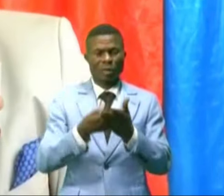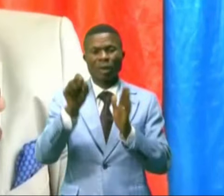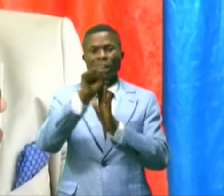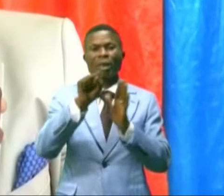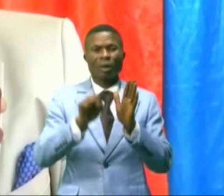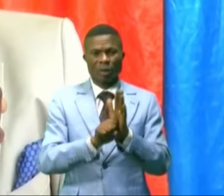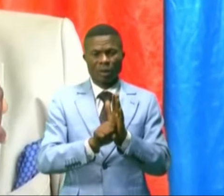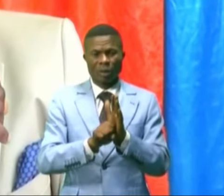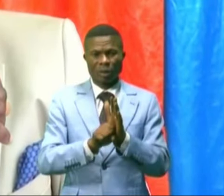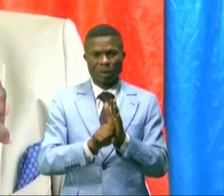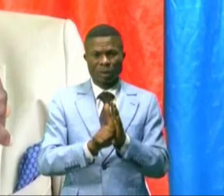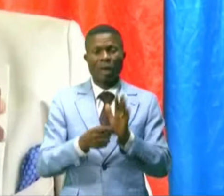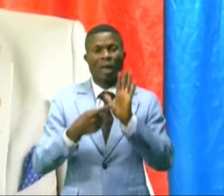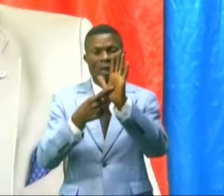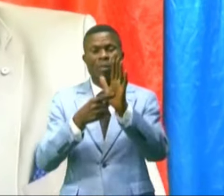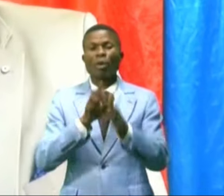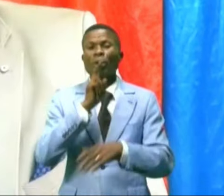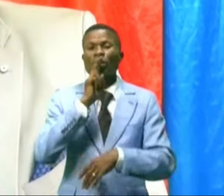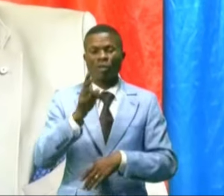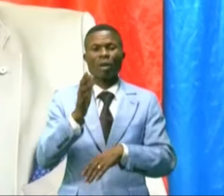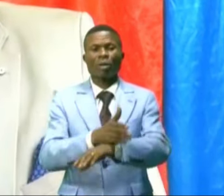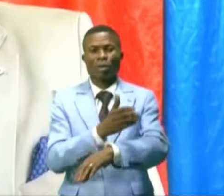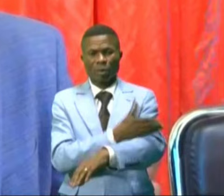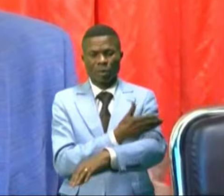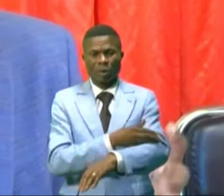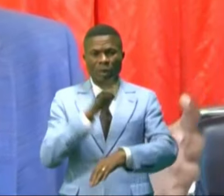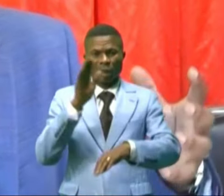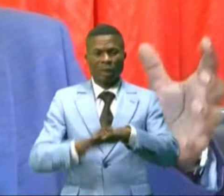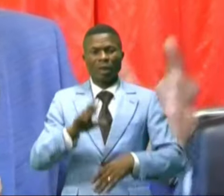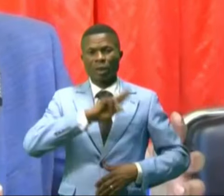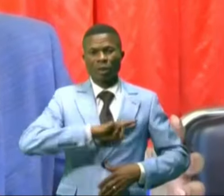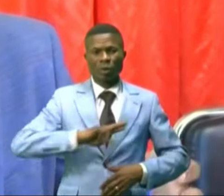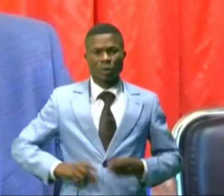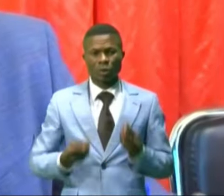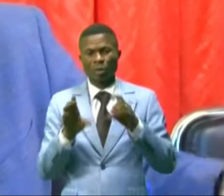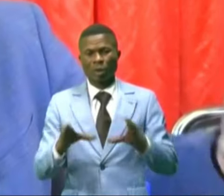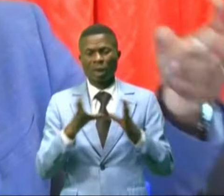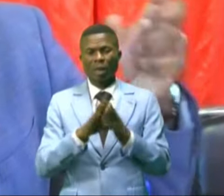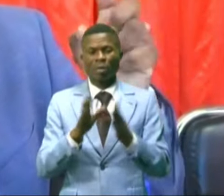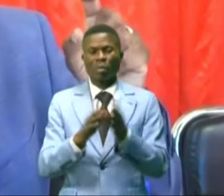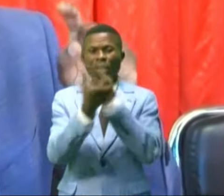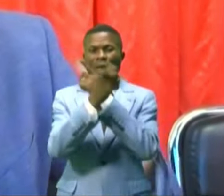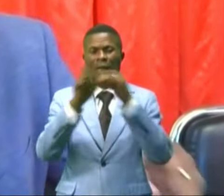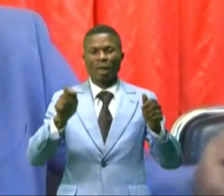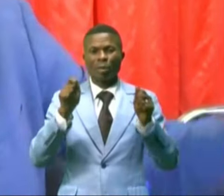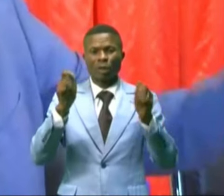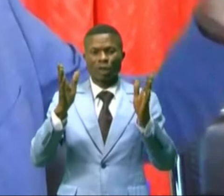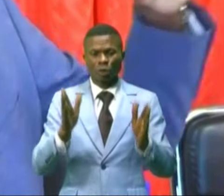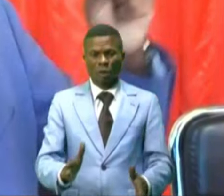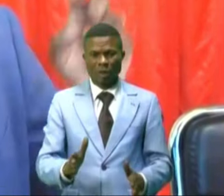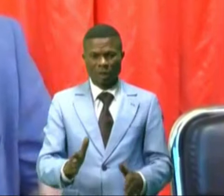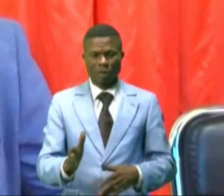qui prouvent à suffisance la progression que connaît la RDC en matière de la liberté d'expression.